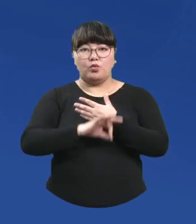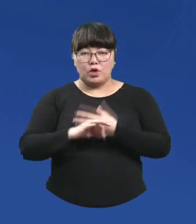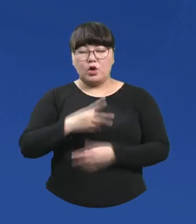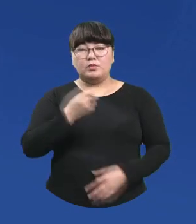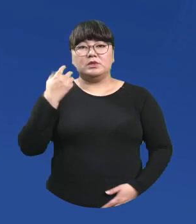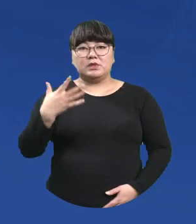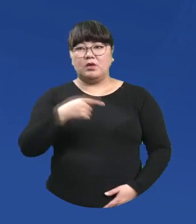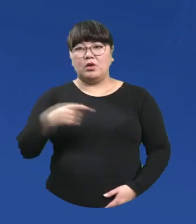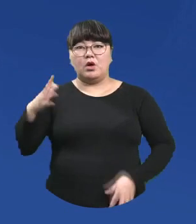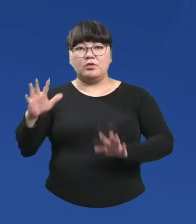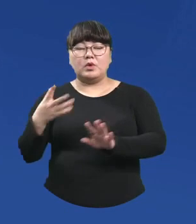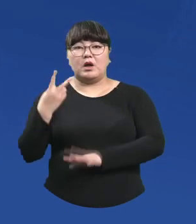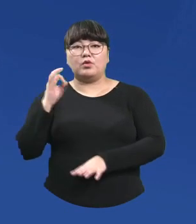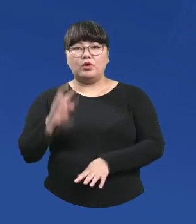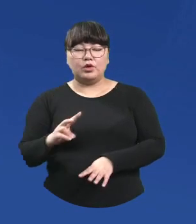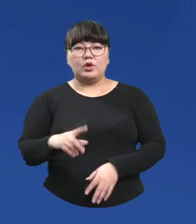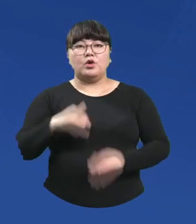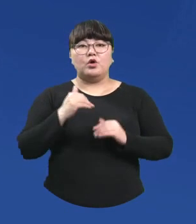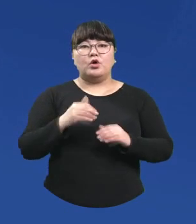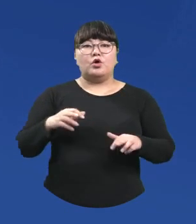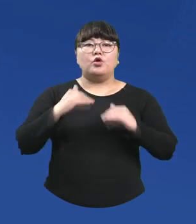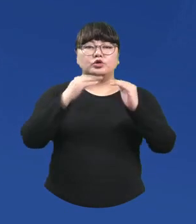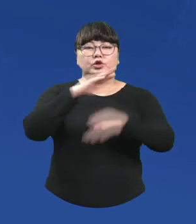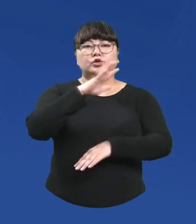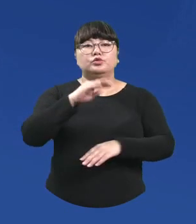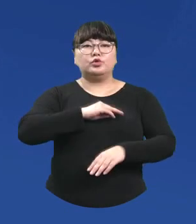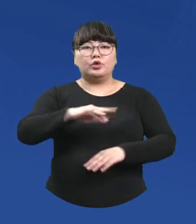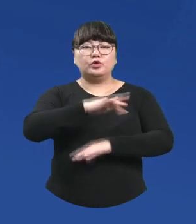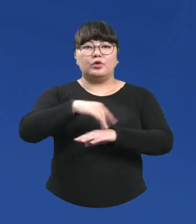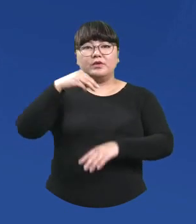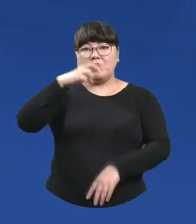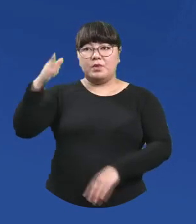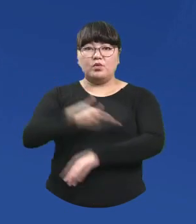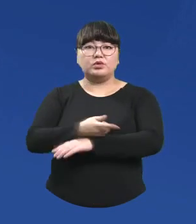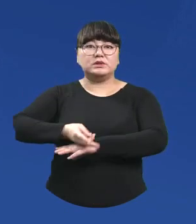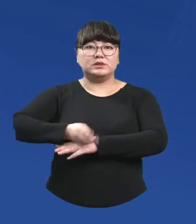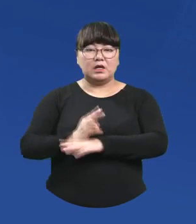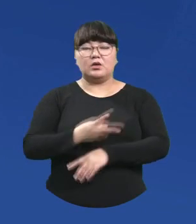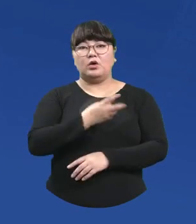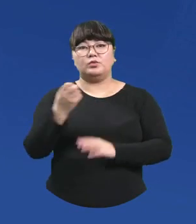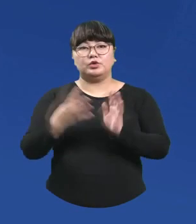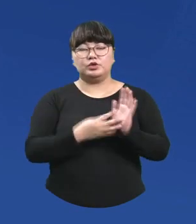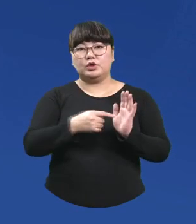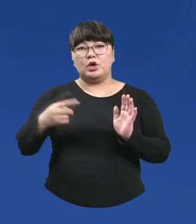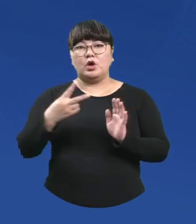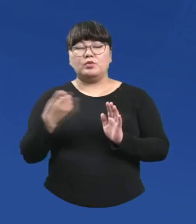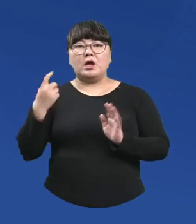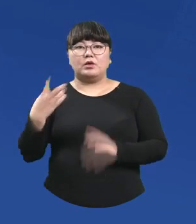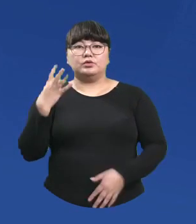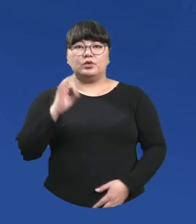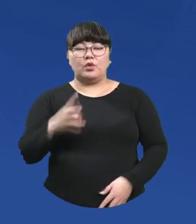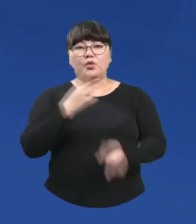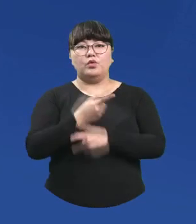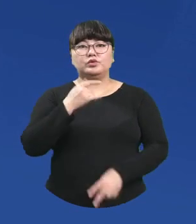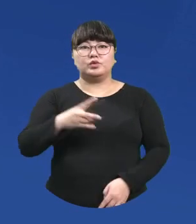өмгөөлөгчөөр, 2005-аас 2012 онд хөгжлийн төлөө төв төрийн бүс байгуулгын гүйцэтгэх захирлаар, 2009-аас 2014